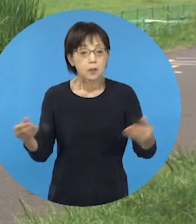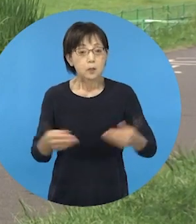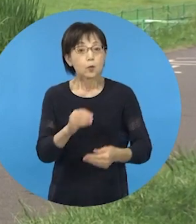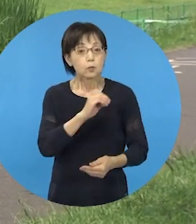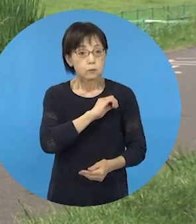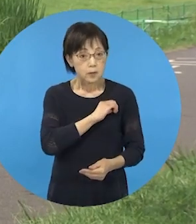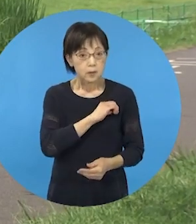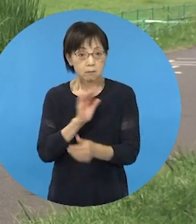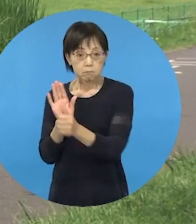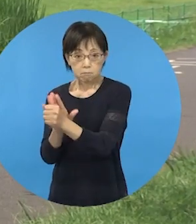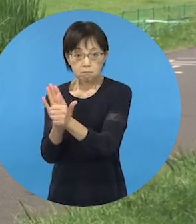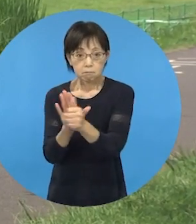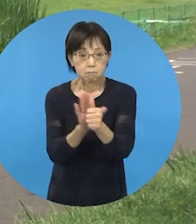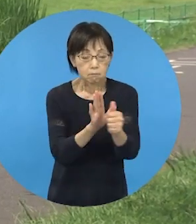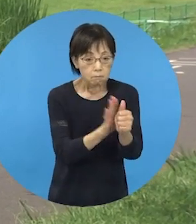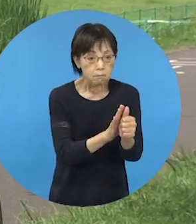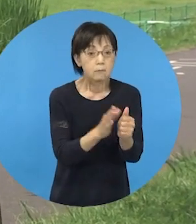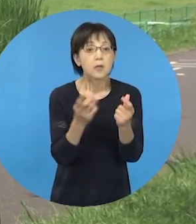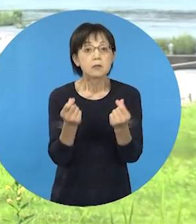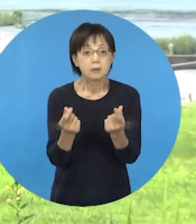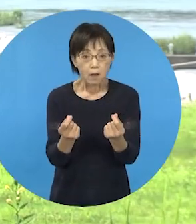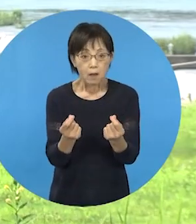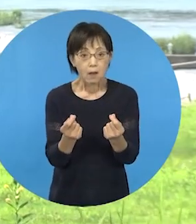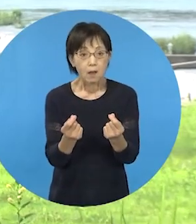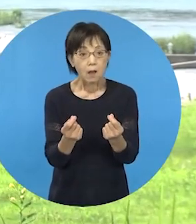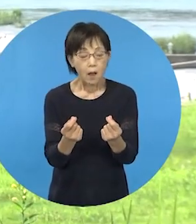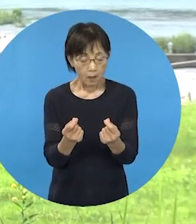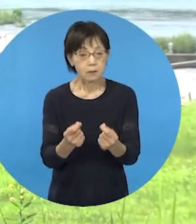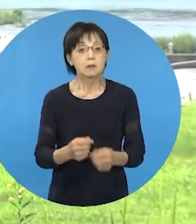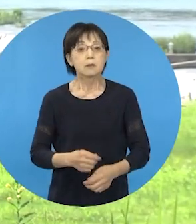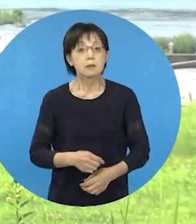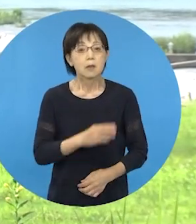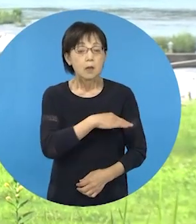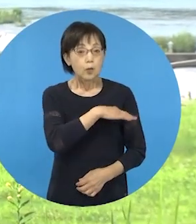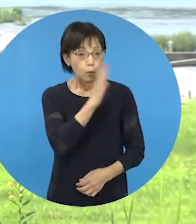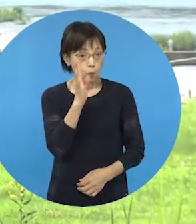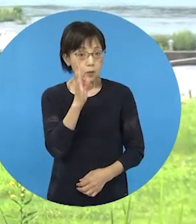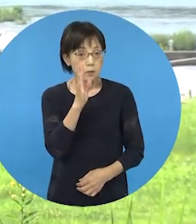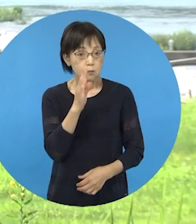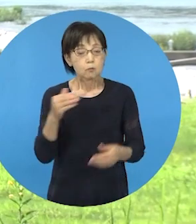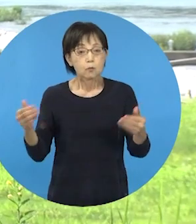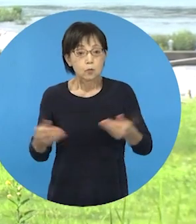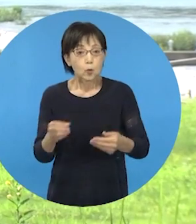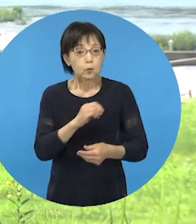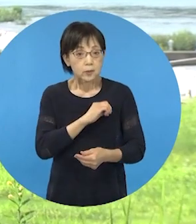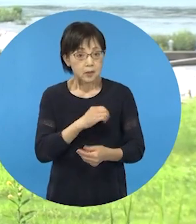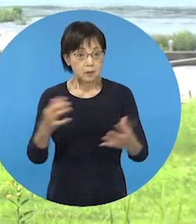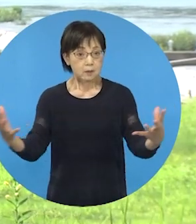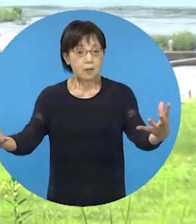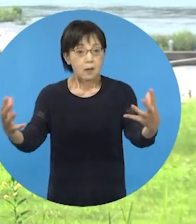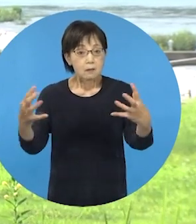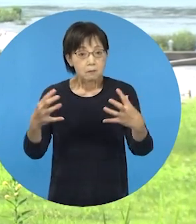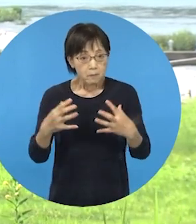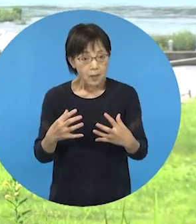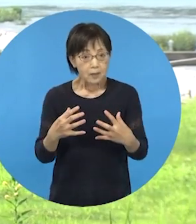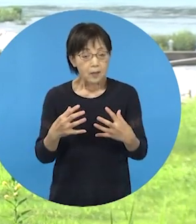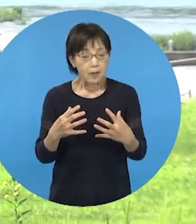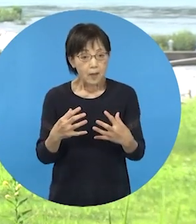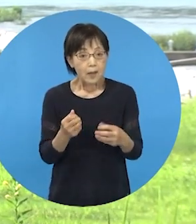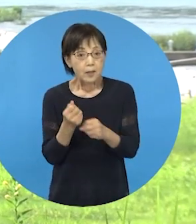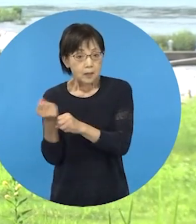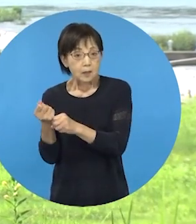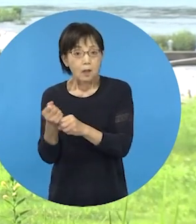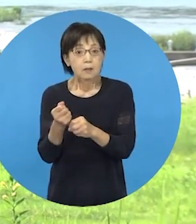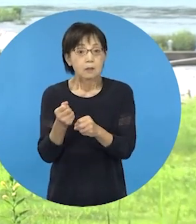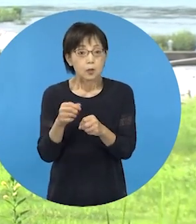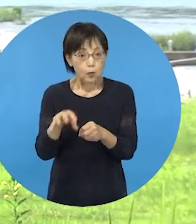皆さんが派遣されたというわけですね。 はい、当日は多くの職員が参集をして避難所の開